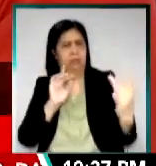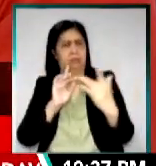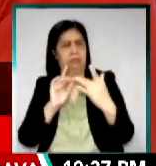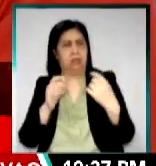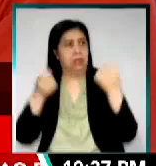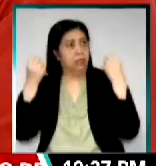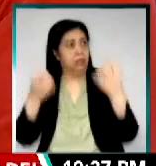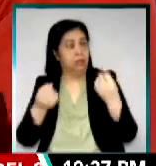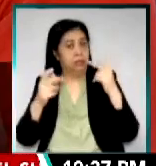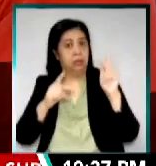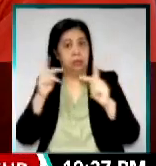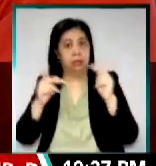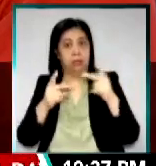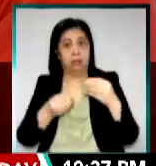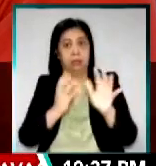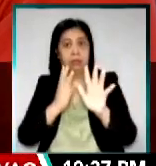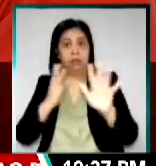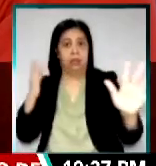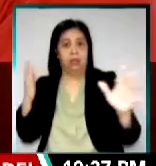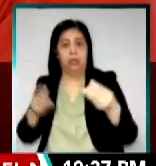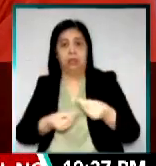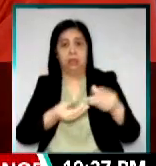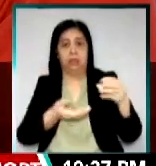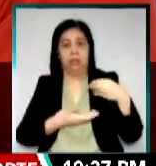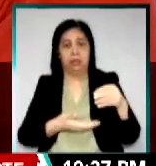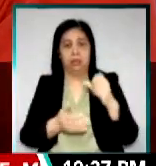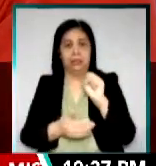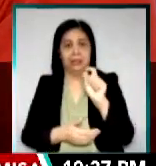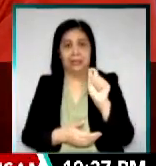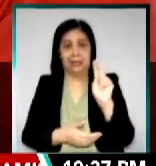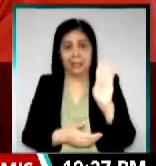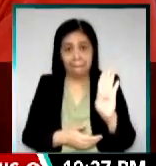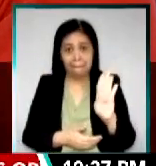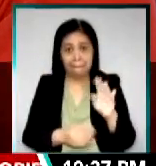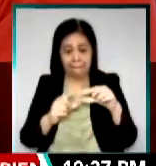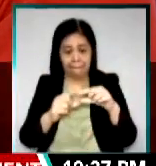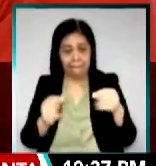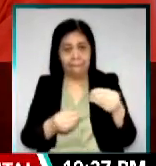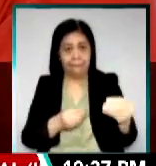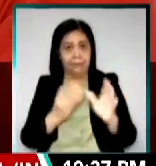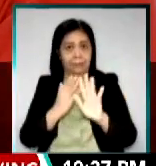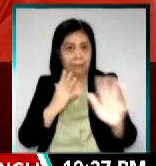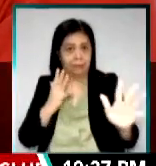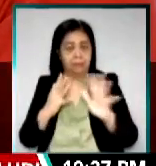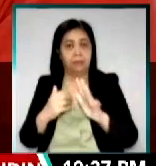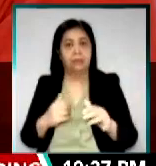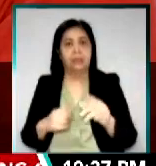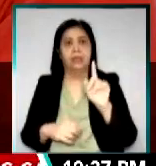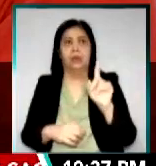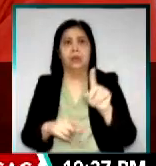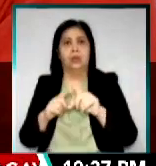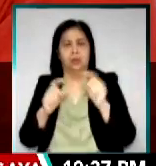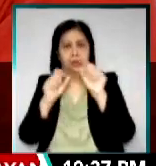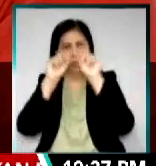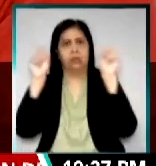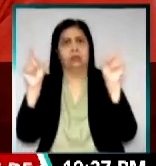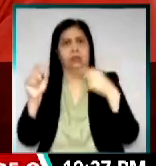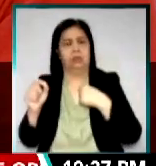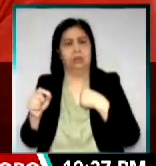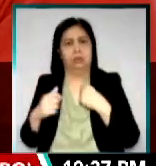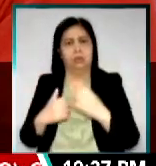nung kanilang pinapila na binigyan ng staff. At isa rin sa kinagulat ko,